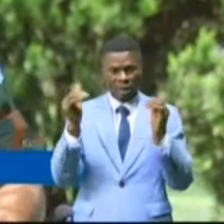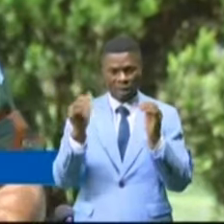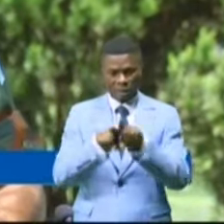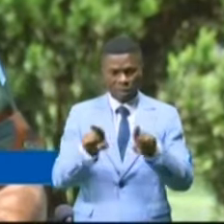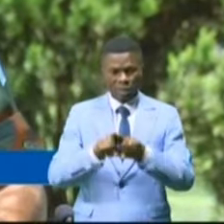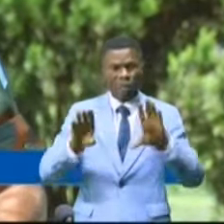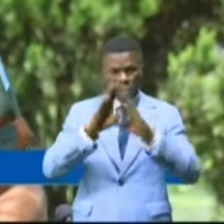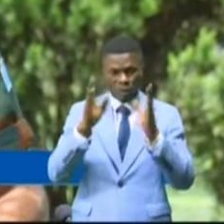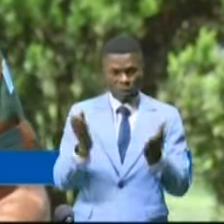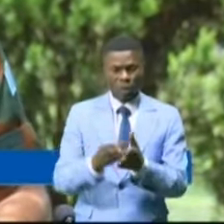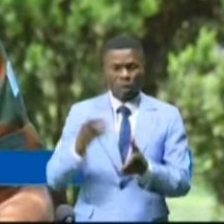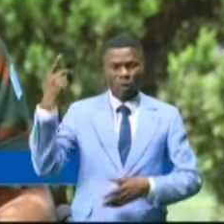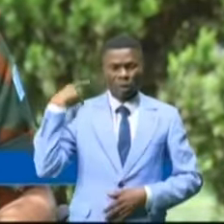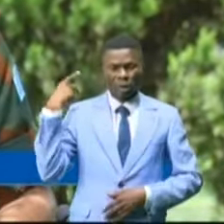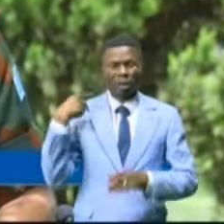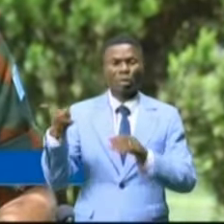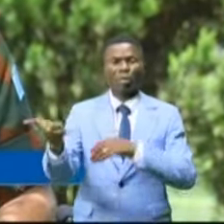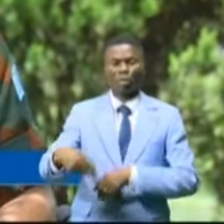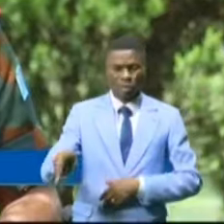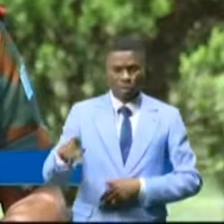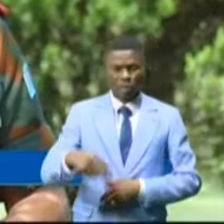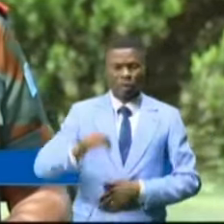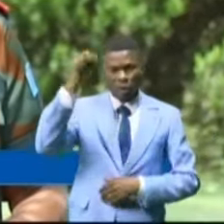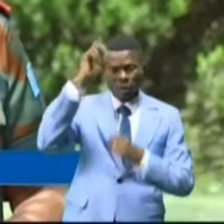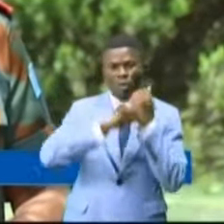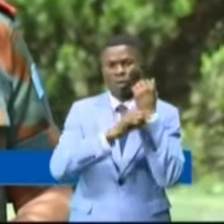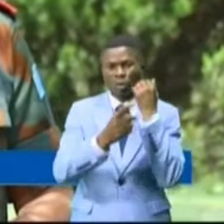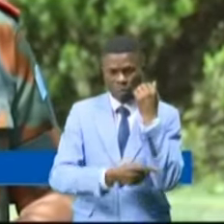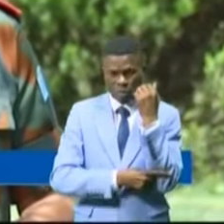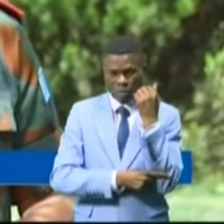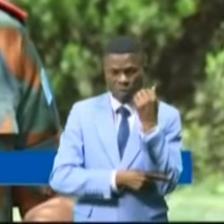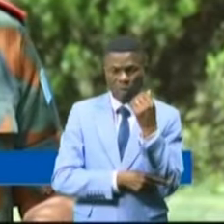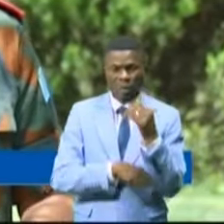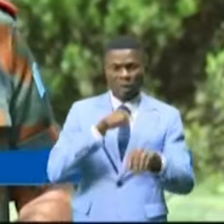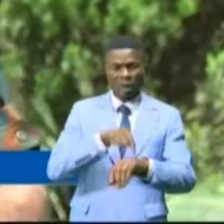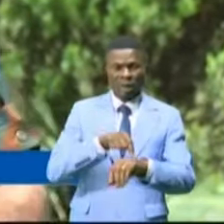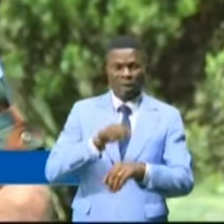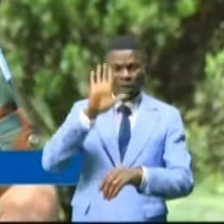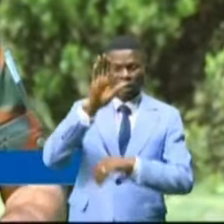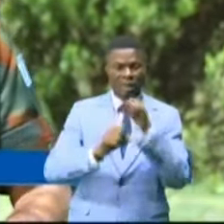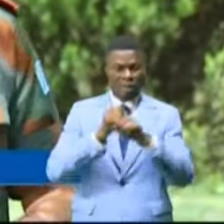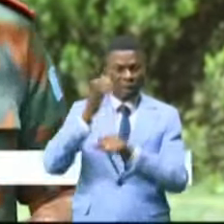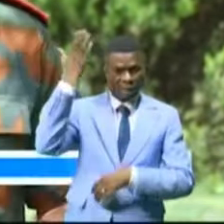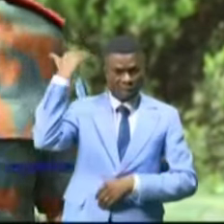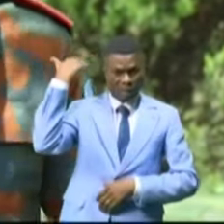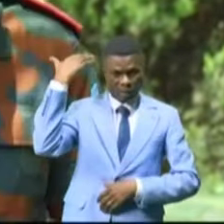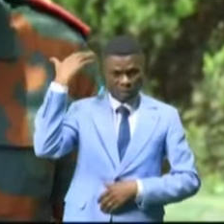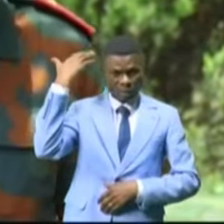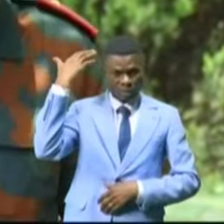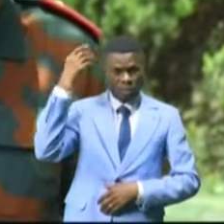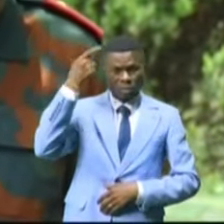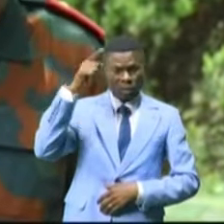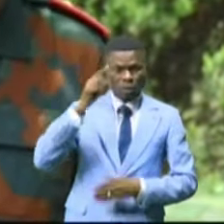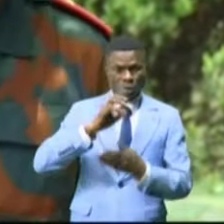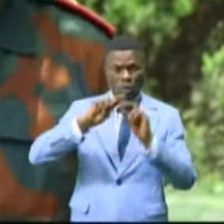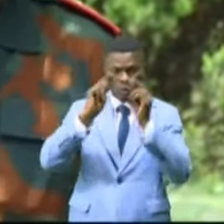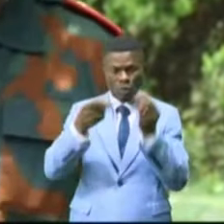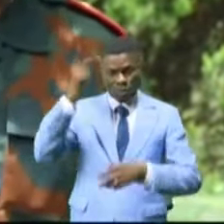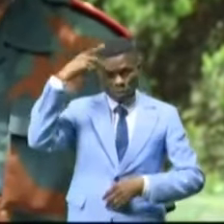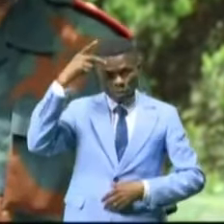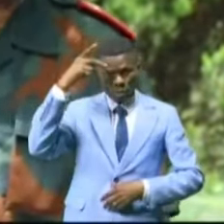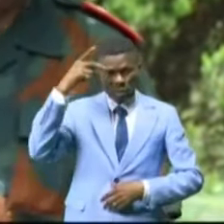tous députés provinciaux du Nord Kivu de la législature passée pour les comptes du parti